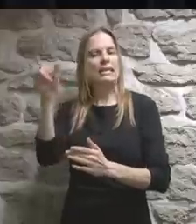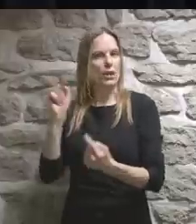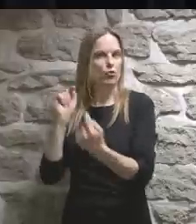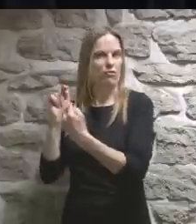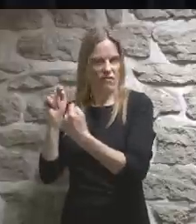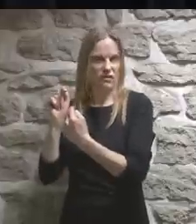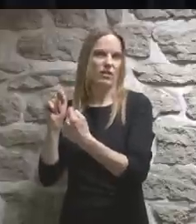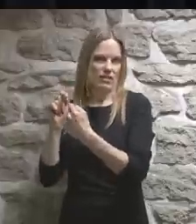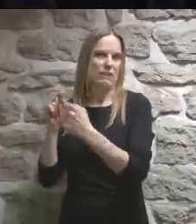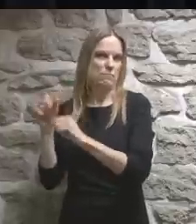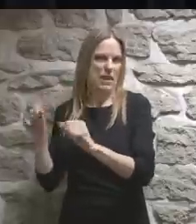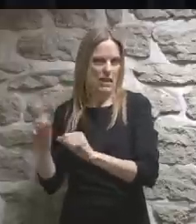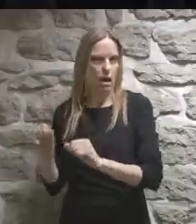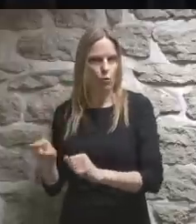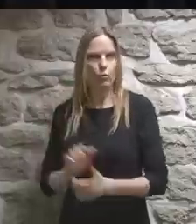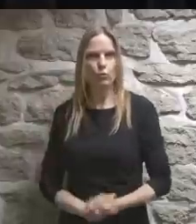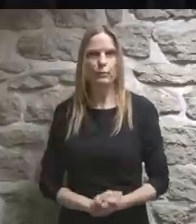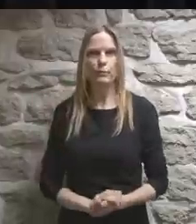sanktsioonid. Ja